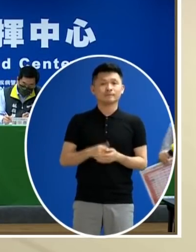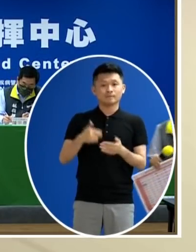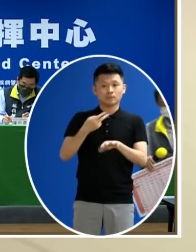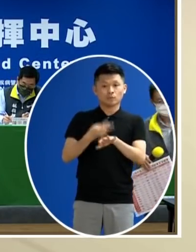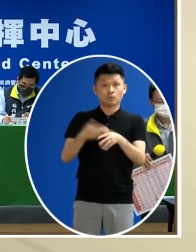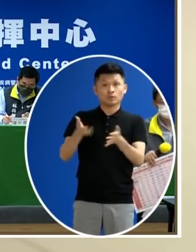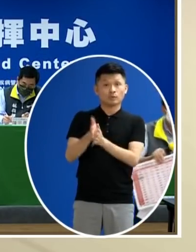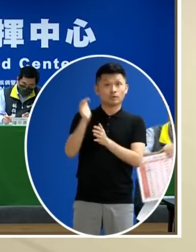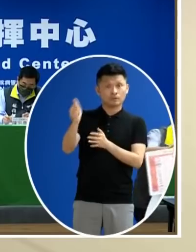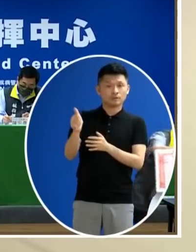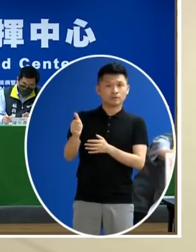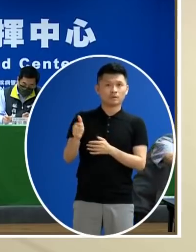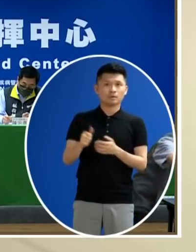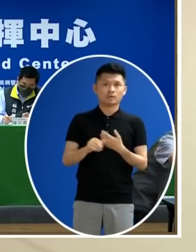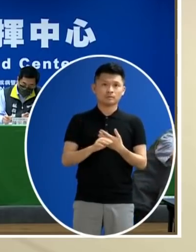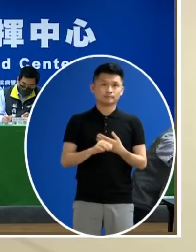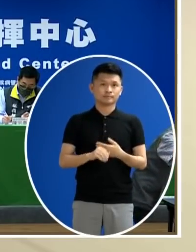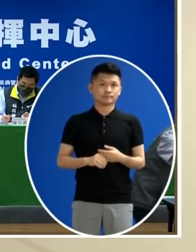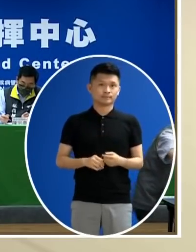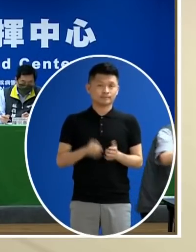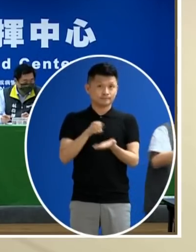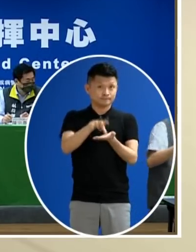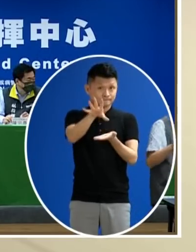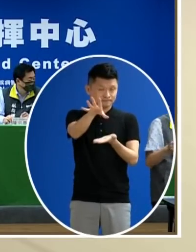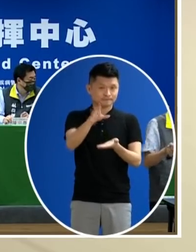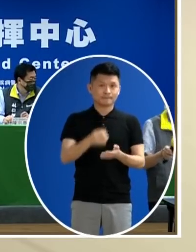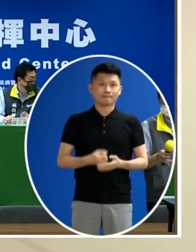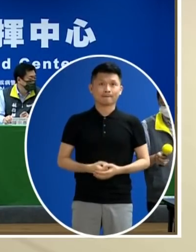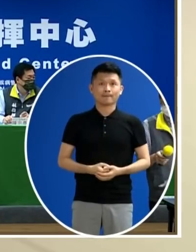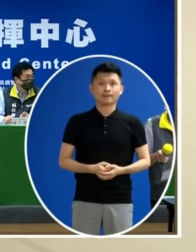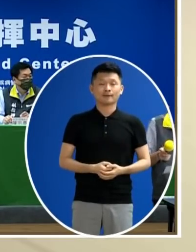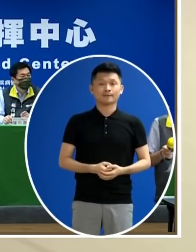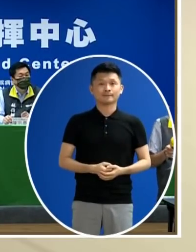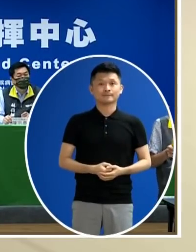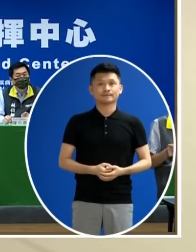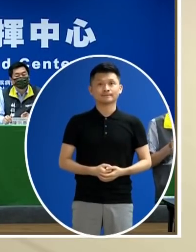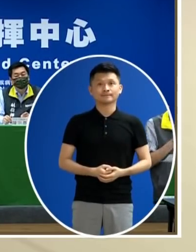都是 Delta 的样子，好，来请罗副。